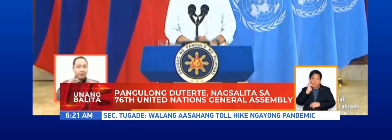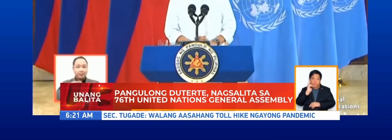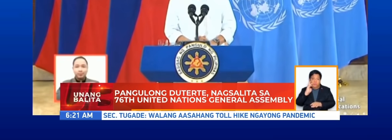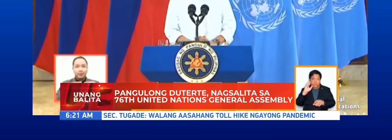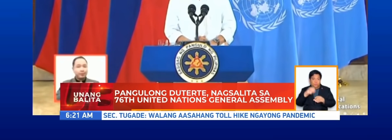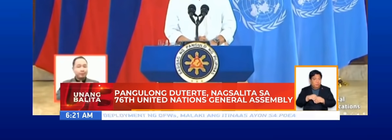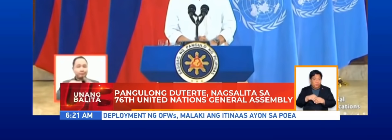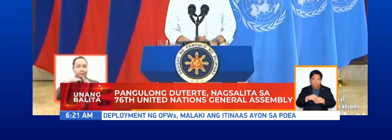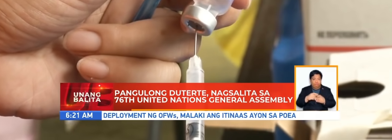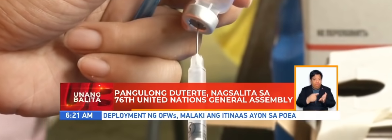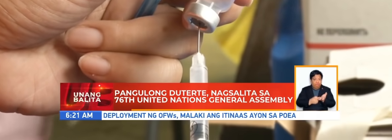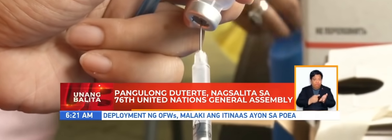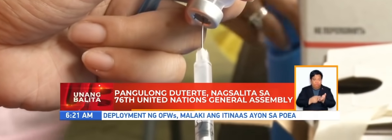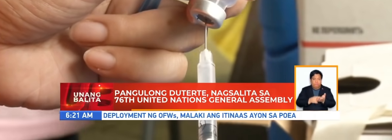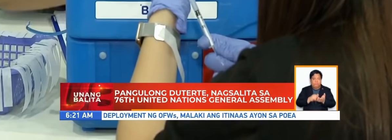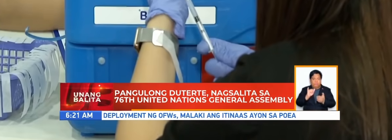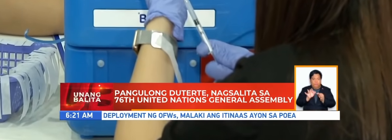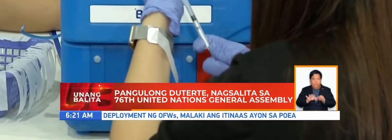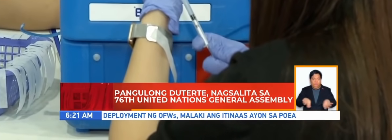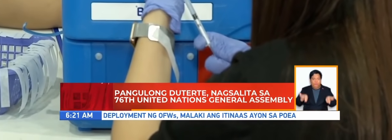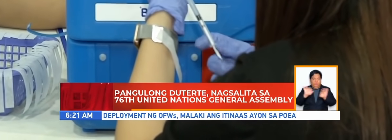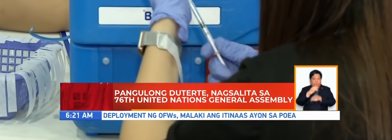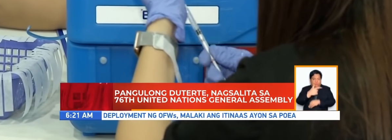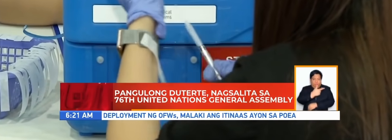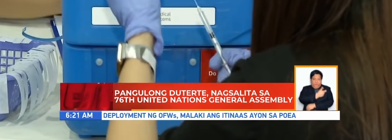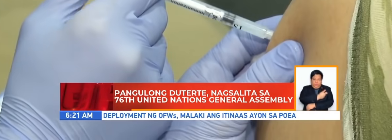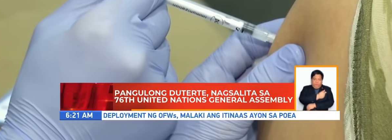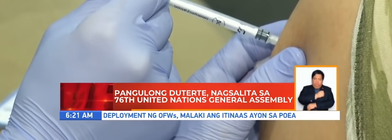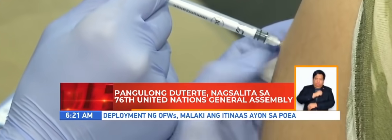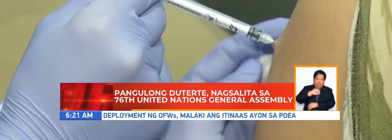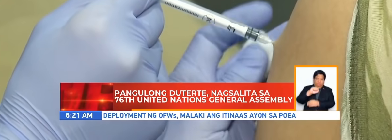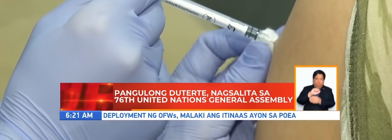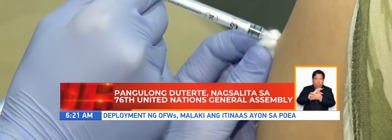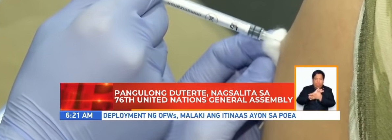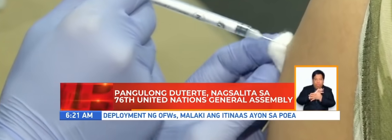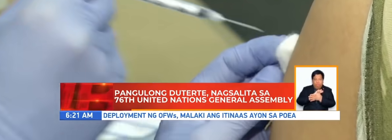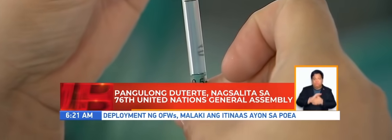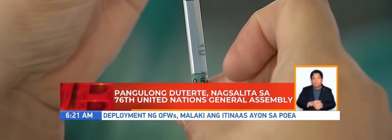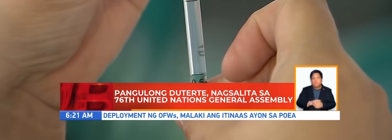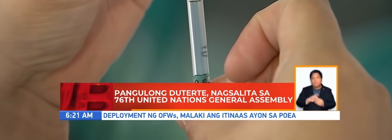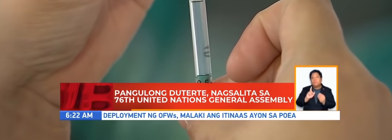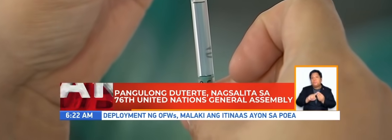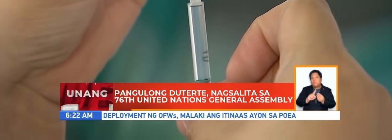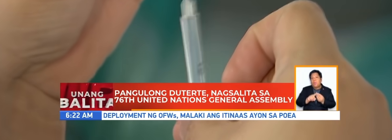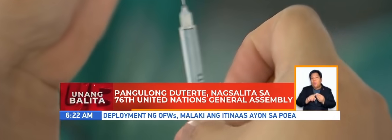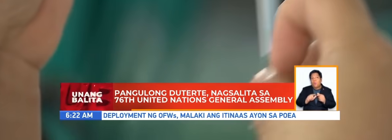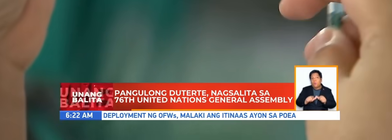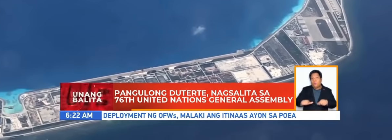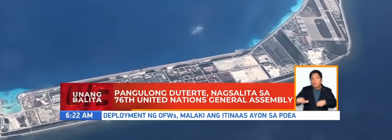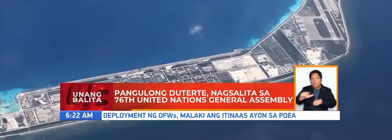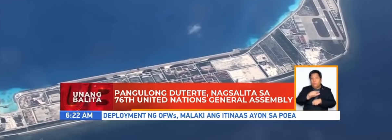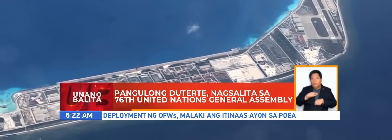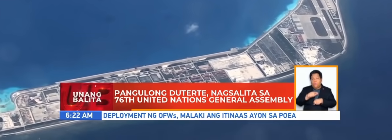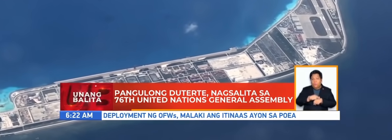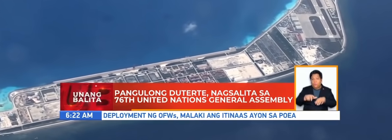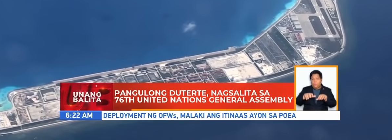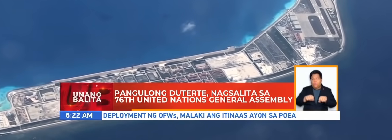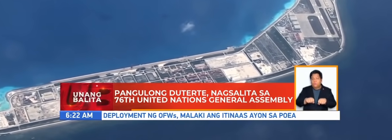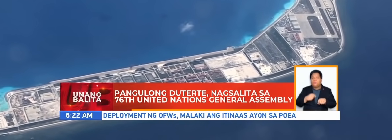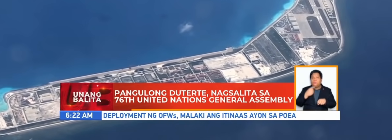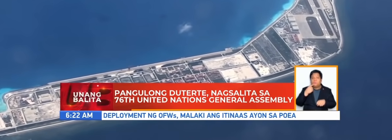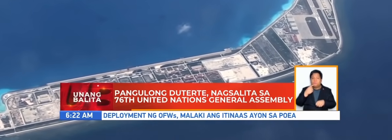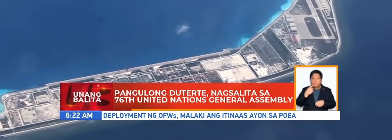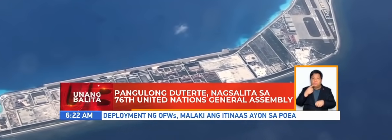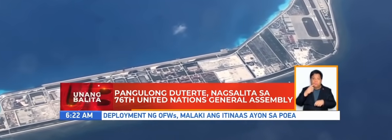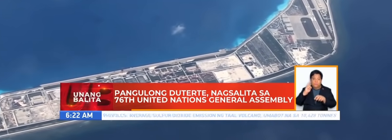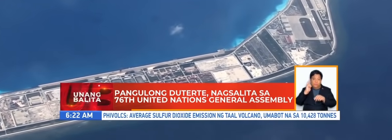ng COVID-19. Sa usaping agawan ng teritoryo naman, iginiit ng Pangulo na dapat sundin ang 2016